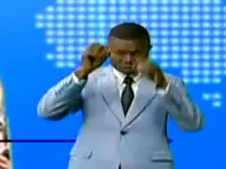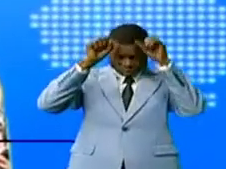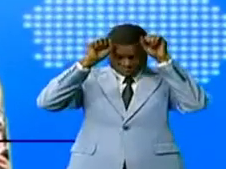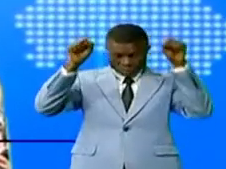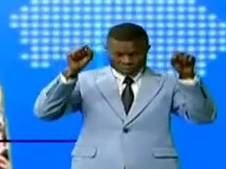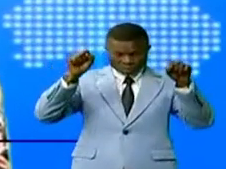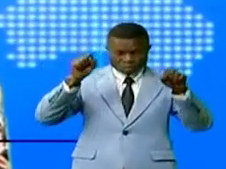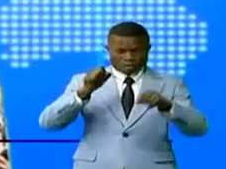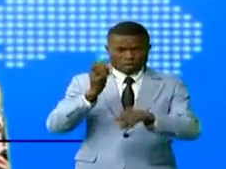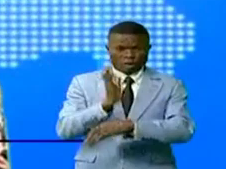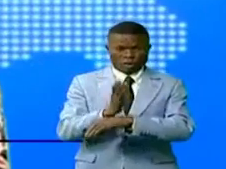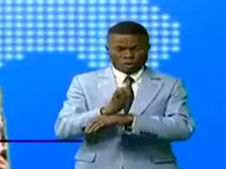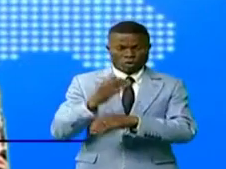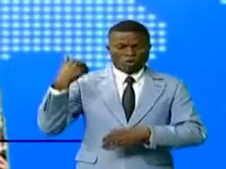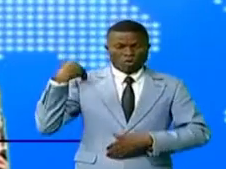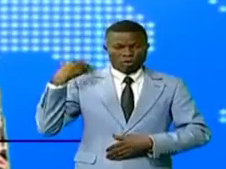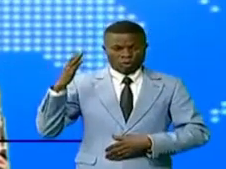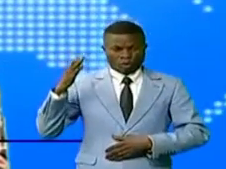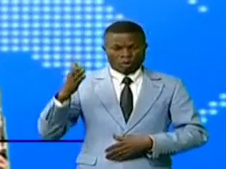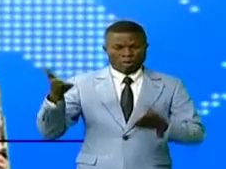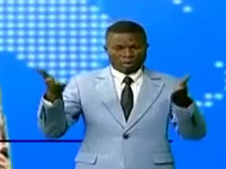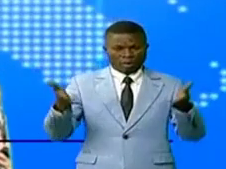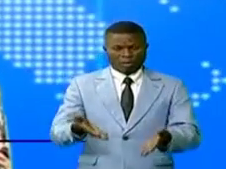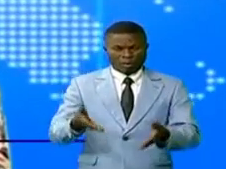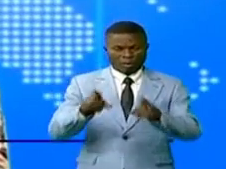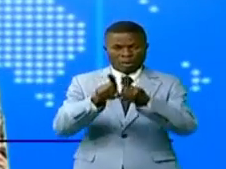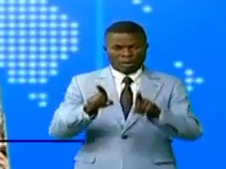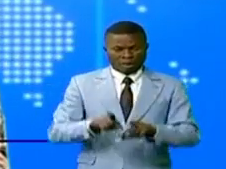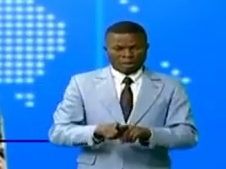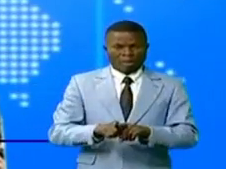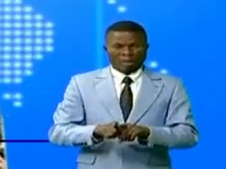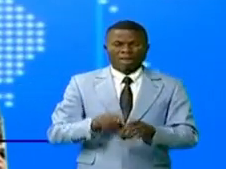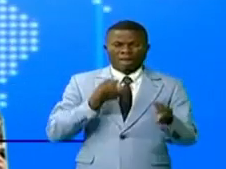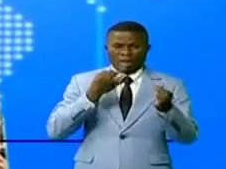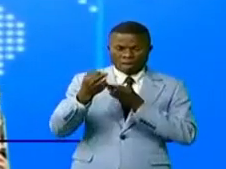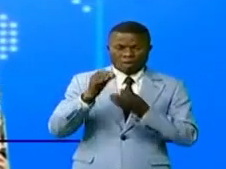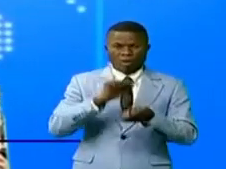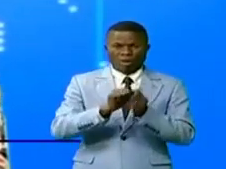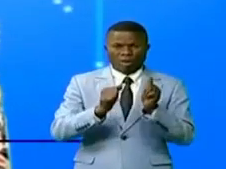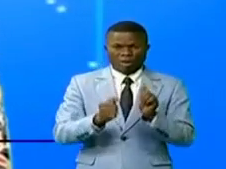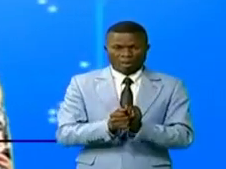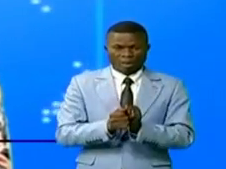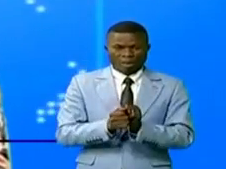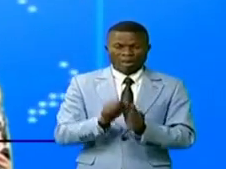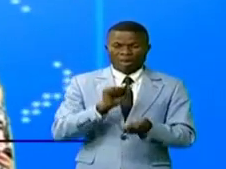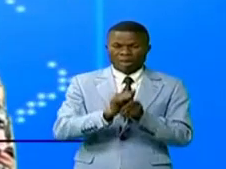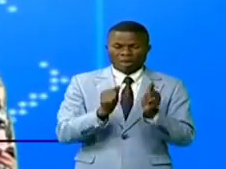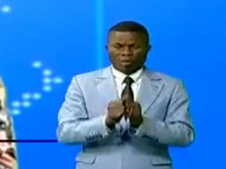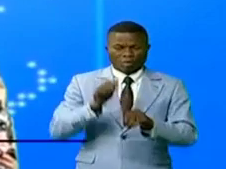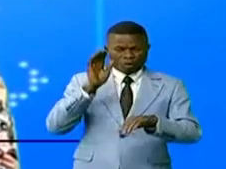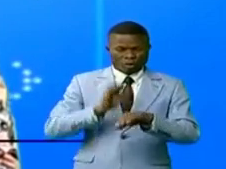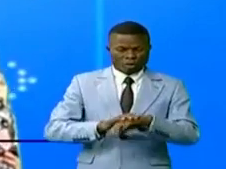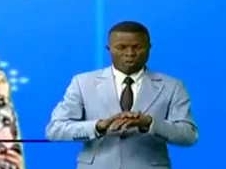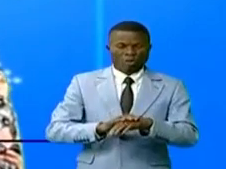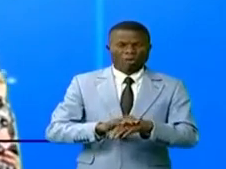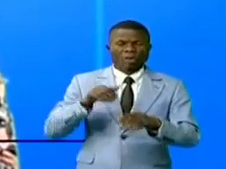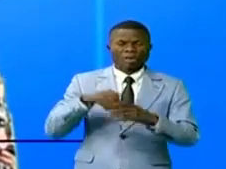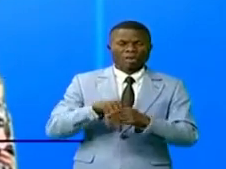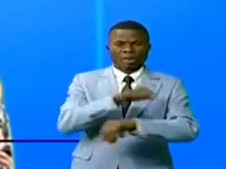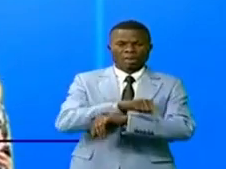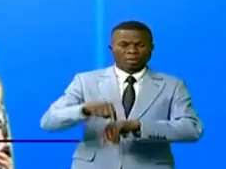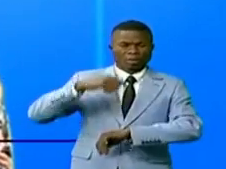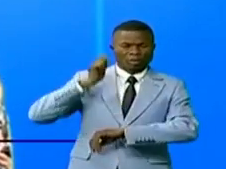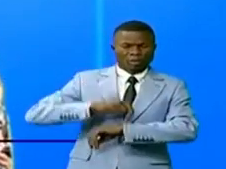du Conseil d'État, Vundaoué Tepe Mako, est revenu sur les pesanteurs qui entourent l'exécution des